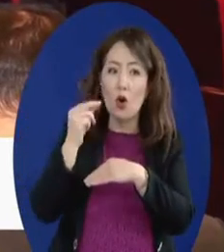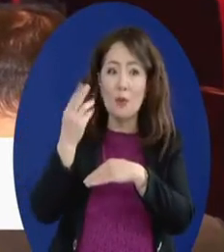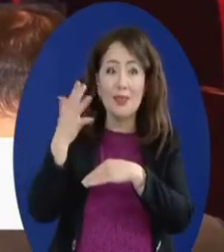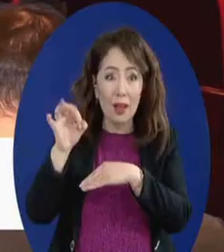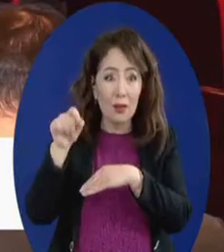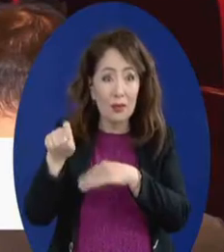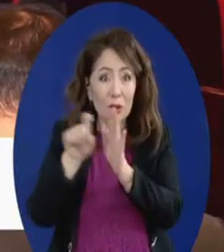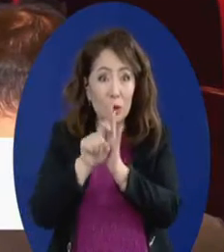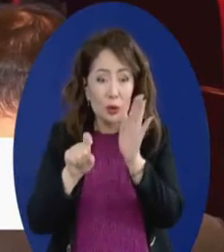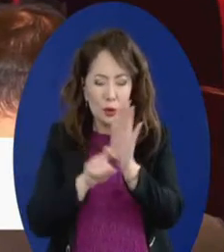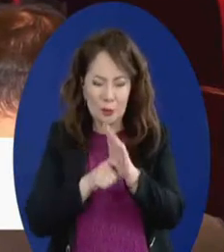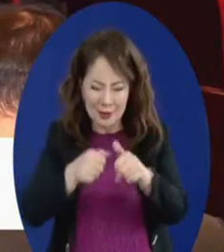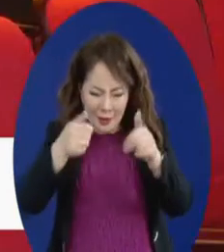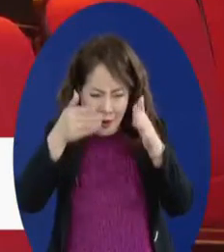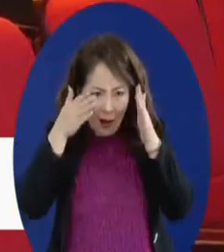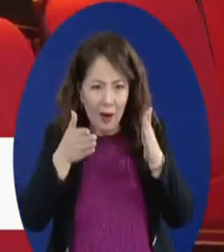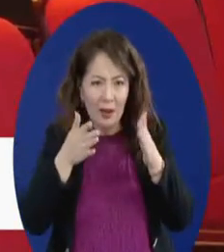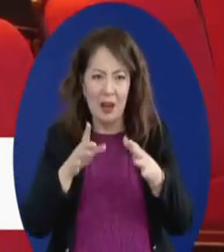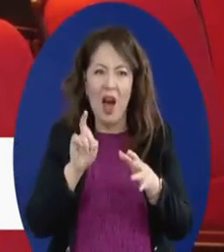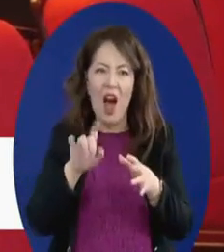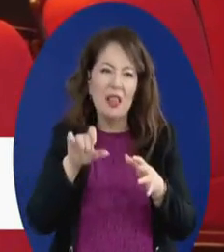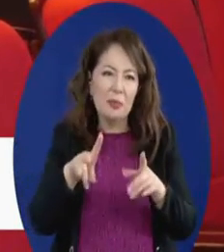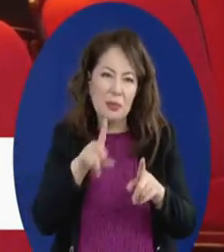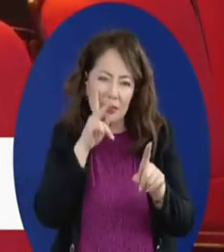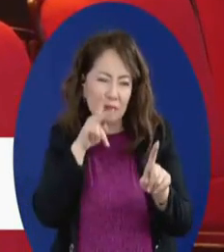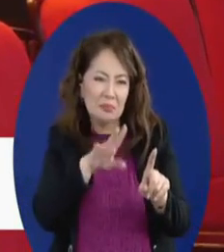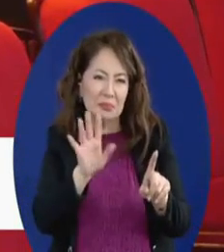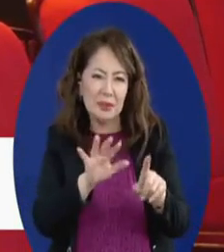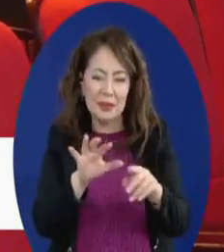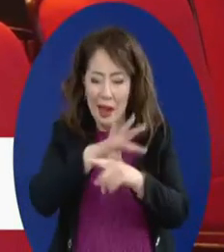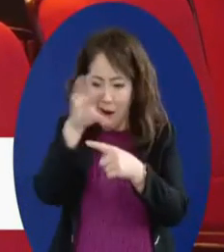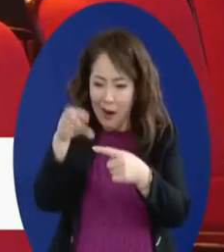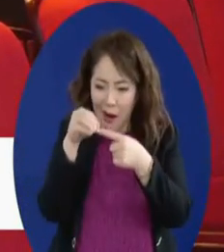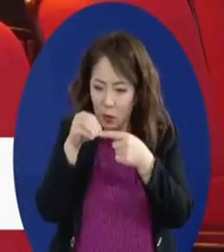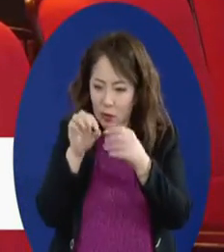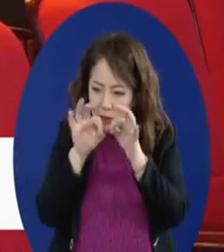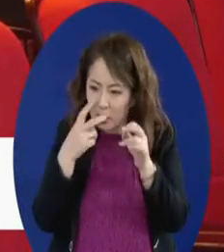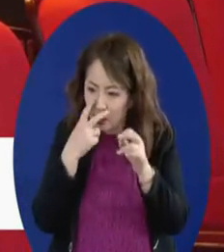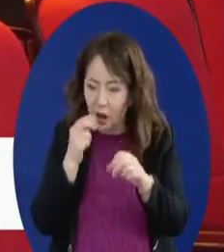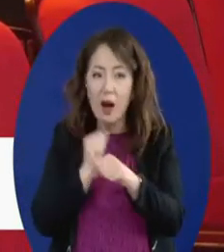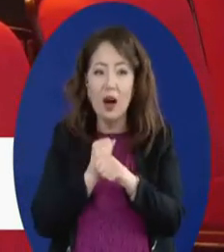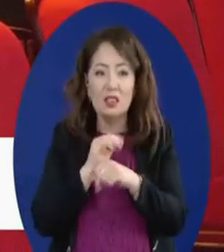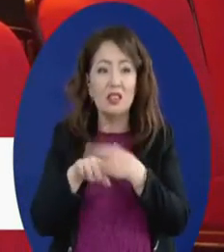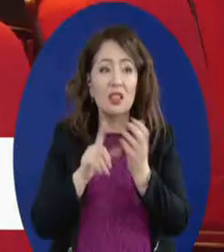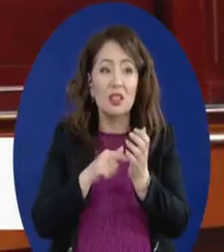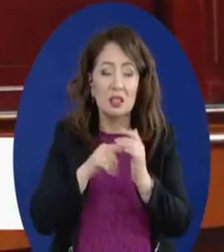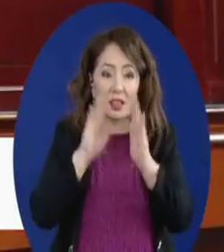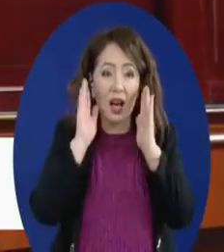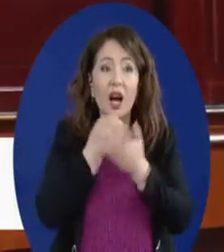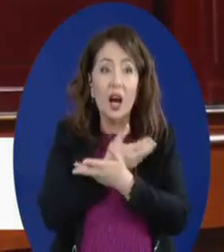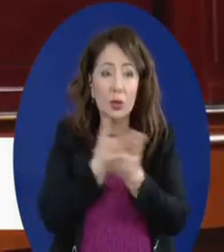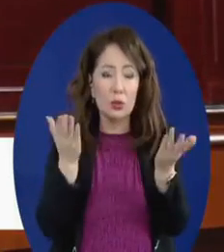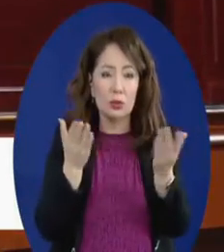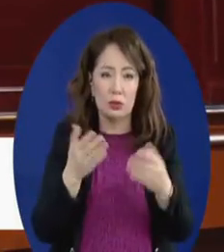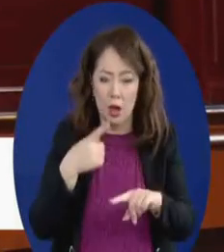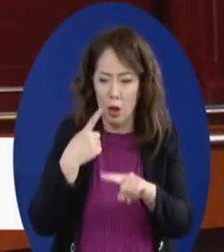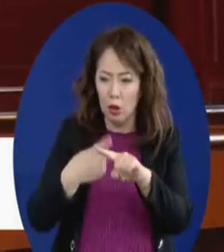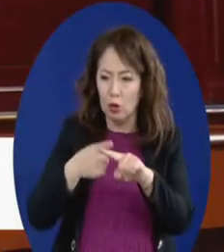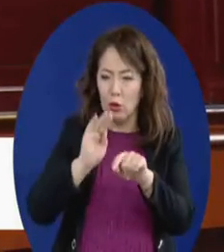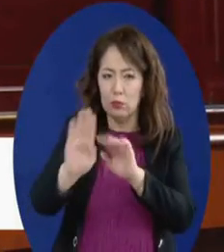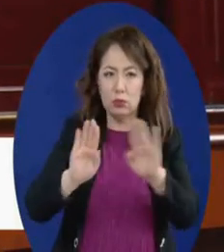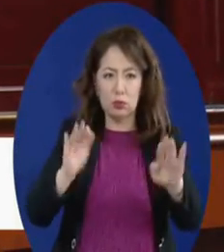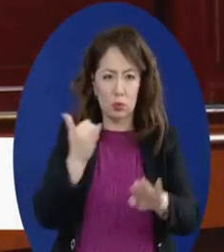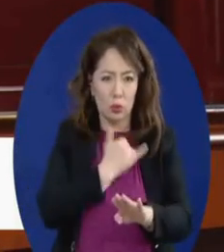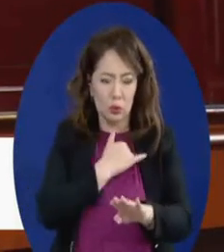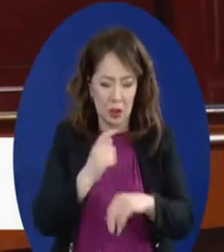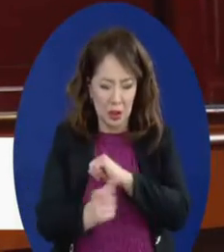судлаж хэрэгжүүлэх хүрээнд хэлбэр биш агуулга талаас нь харж ажиллах шаардлагатайг анхааруулсан байна. Монгол улсын засгийн газар орон нутгийн удирдлагуудын эрх